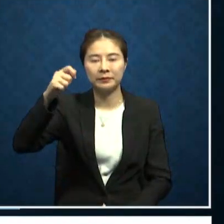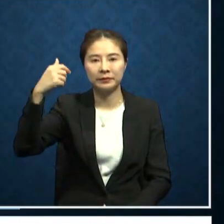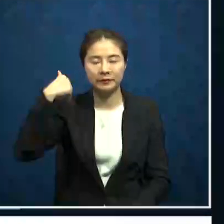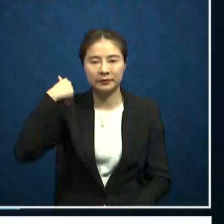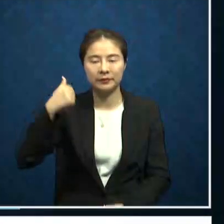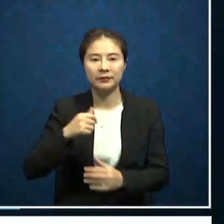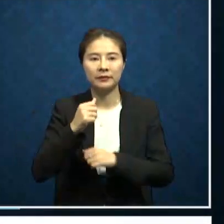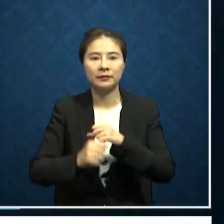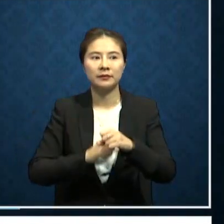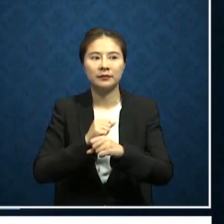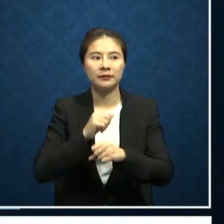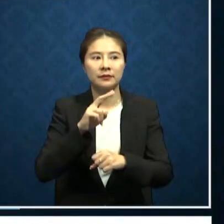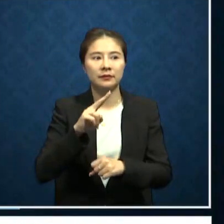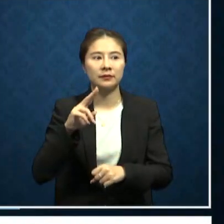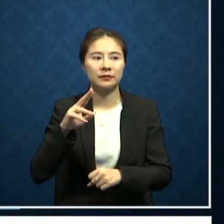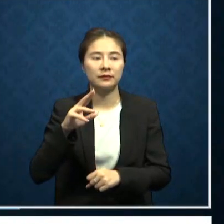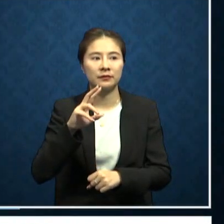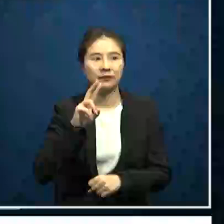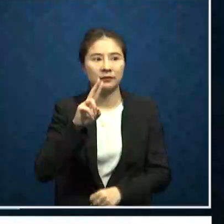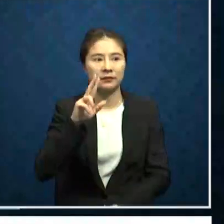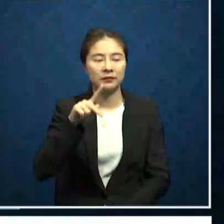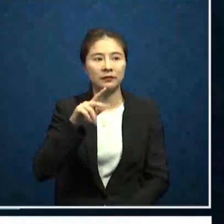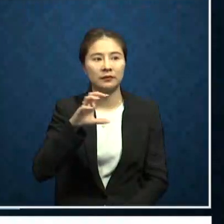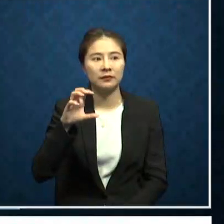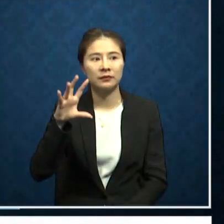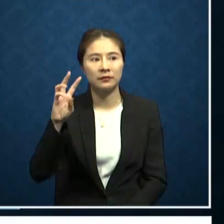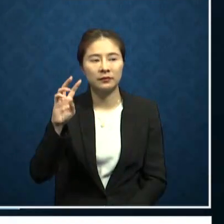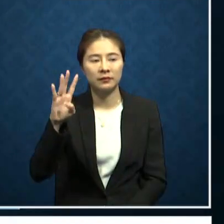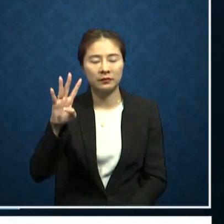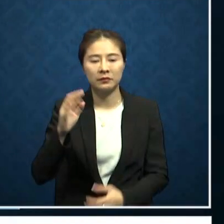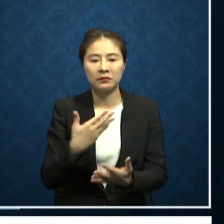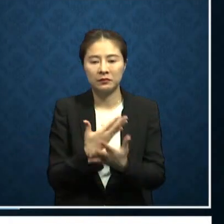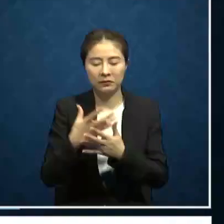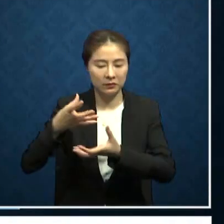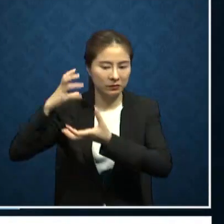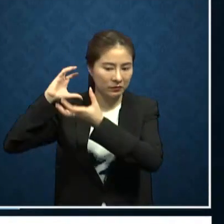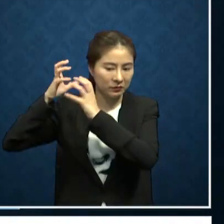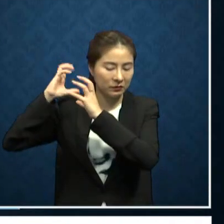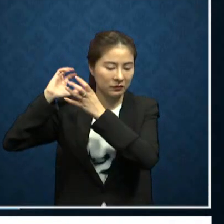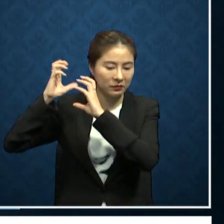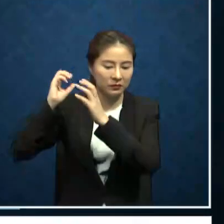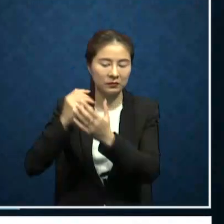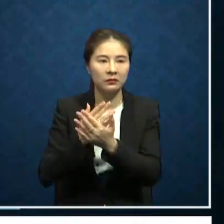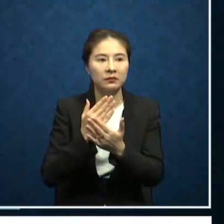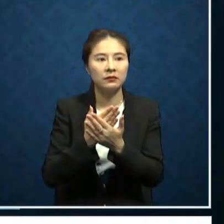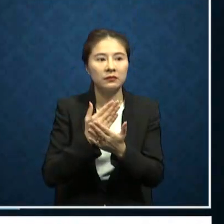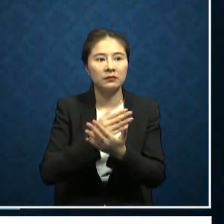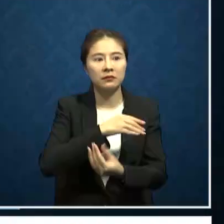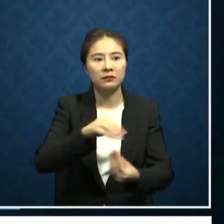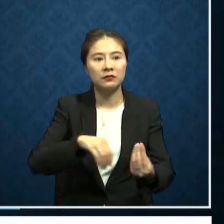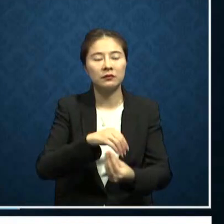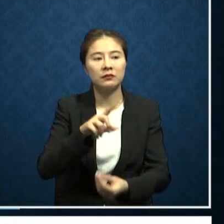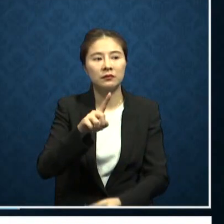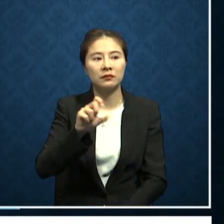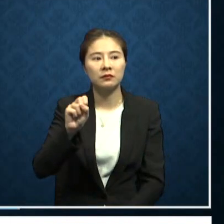สำรวจในปี 2564 - 2566นะคะว่ามีรายได้จากอุตสาหกรรมภาพยนตร์นะคะอยู่ที่ประมาณ100,000